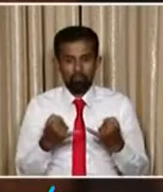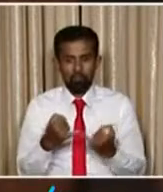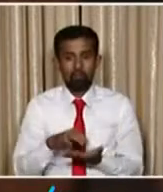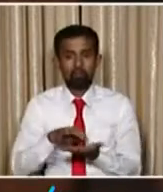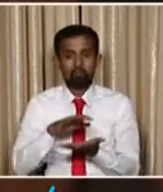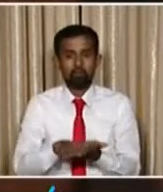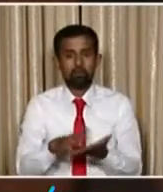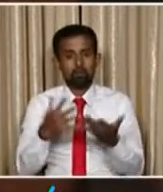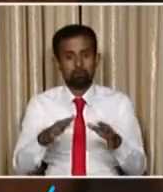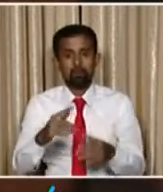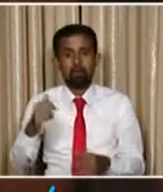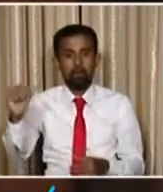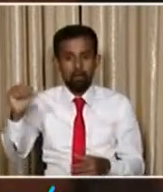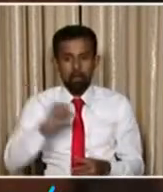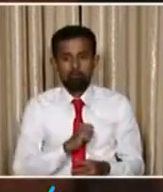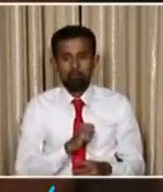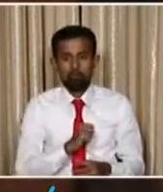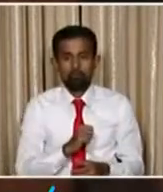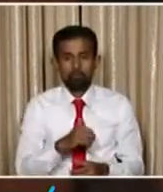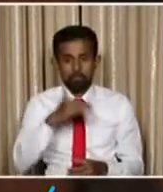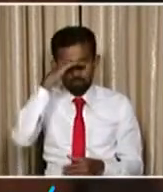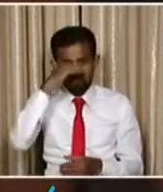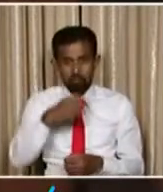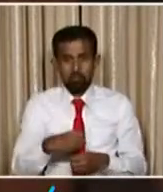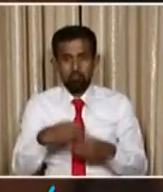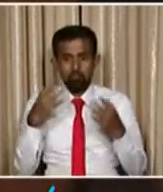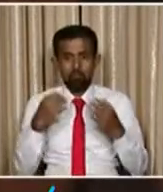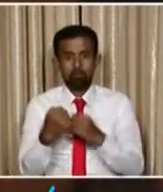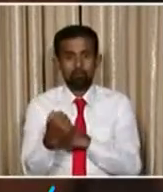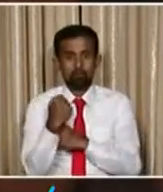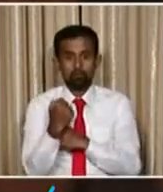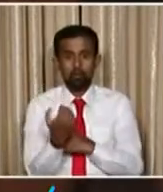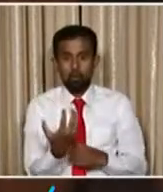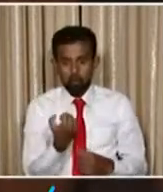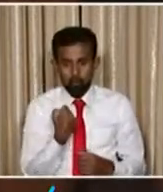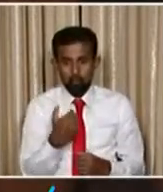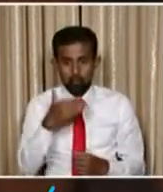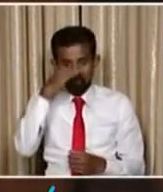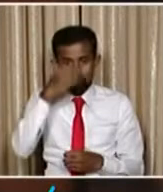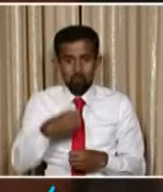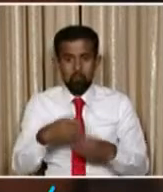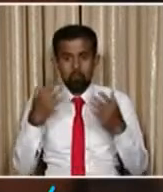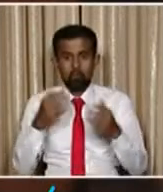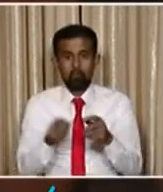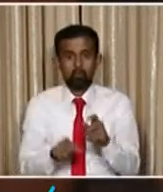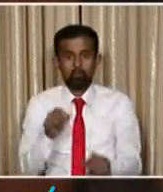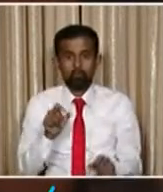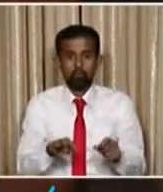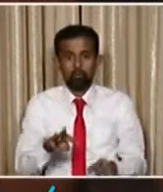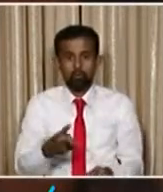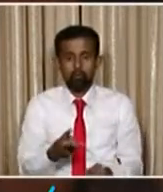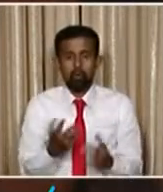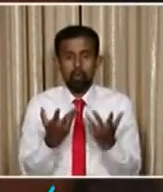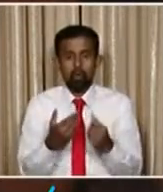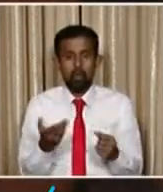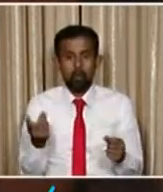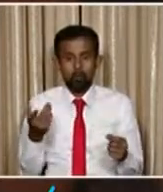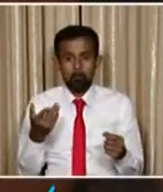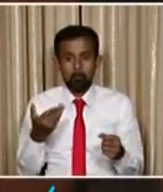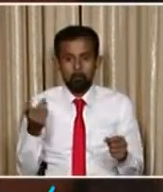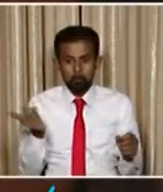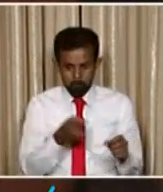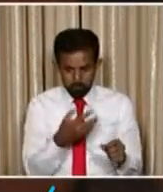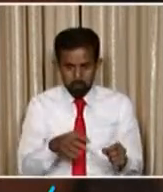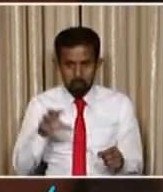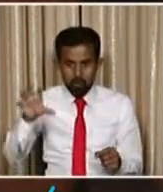ආවේ. අහනවා පාස්කු ප්‍රහාරයේ බලයට එන්න අවශ්‍ය නිසා පාස්කු ප්‍රහාරය කරලා මිනිස්සු 300කට කිට්ටු වෙන මරපු රටෙන් නේද ඔබතුමාලා